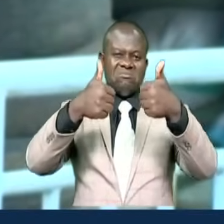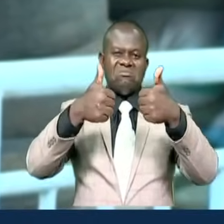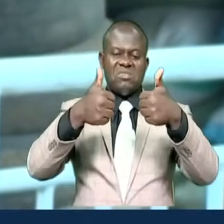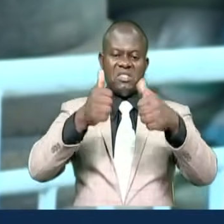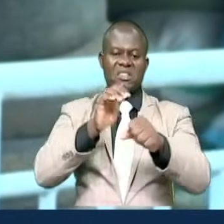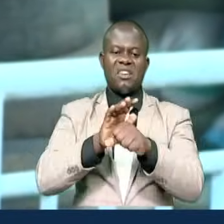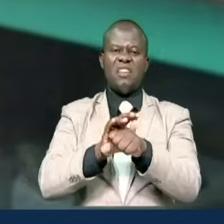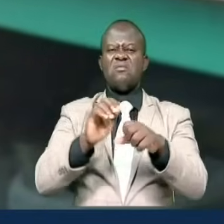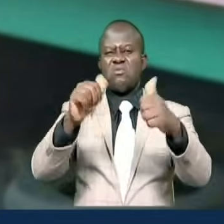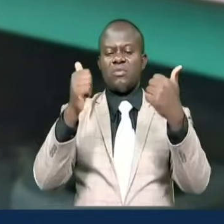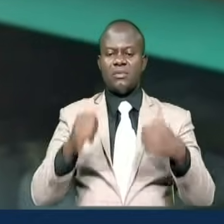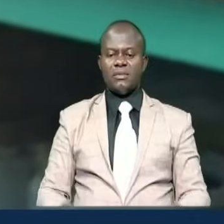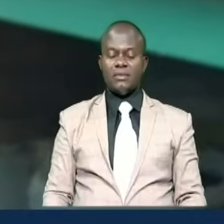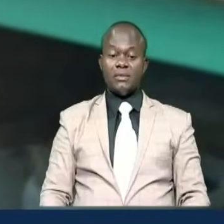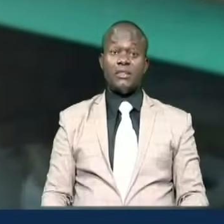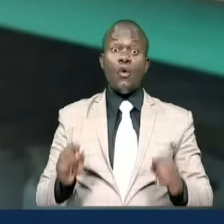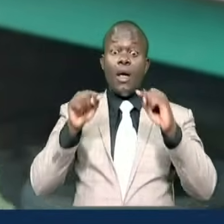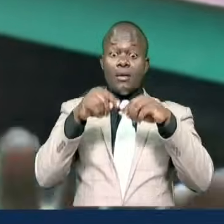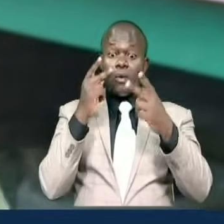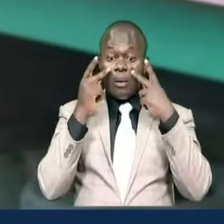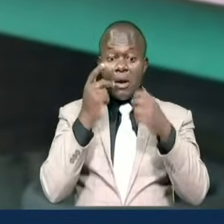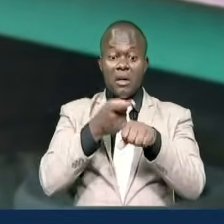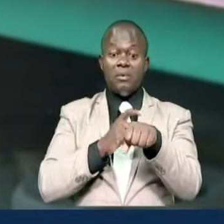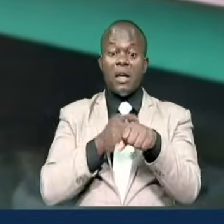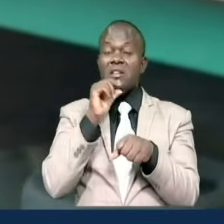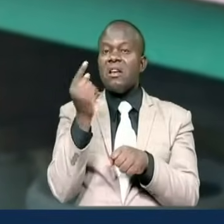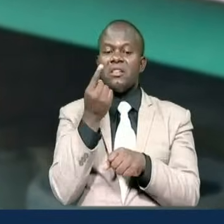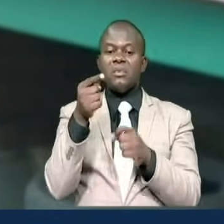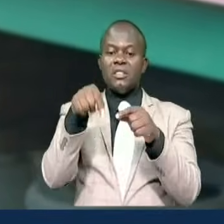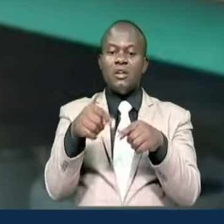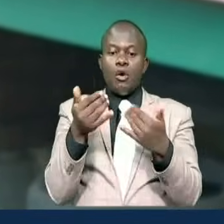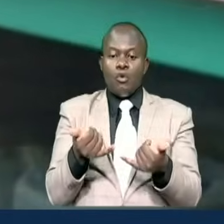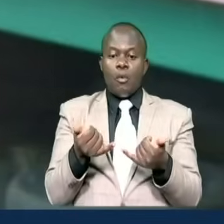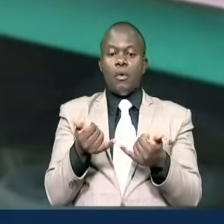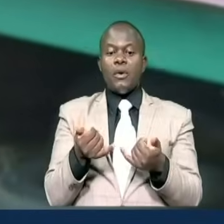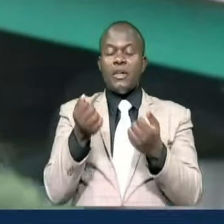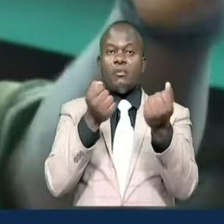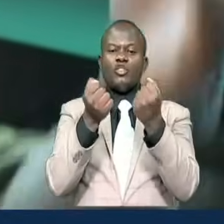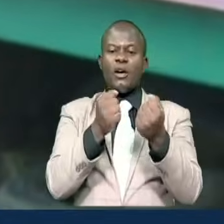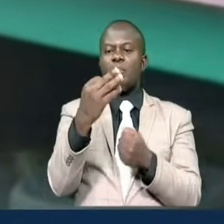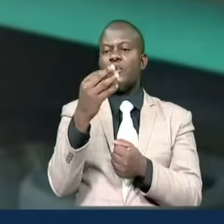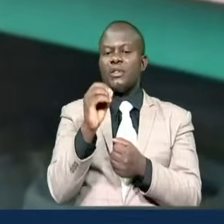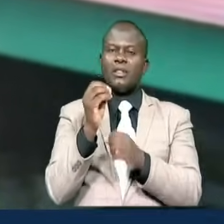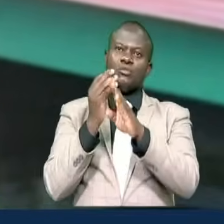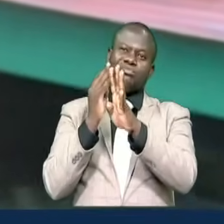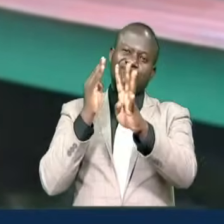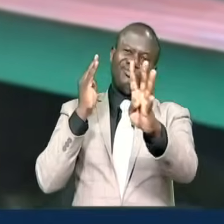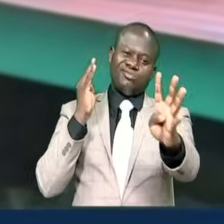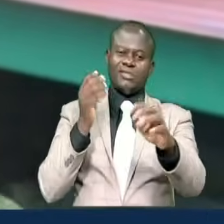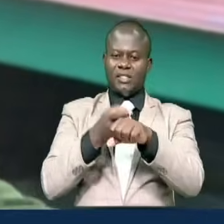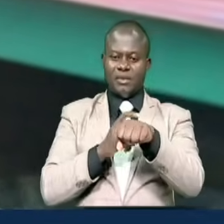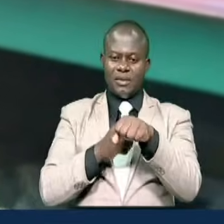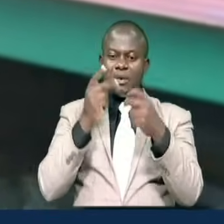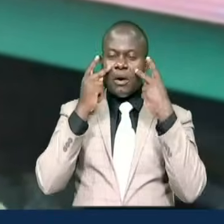ni fresh naribe warazo gasanga ibirayi na kimwe gihari none ngo urasanga imodoka nka 30 zishoranye z'ibirayi